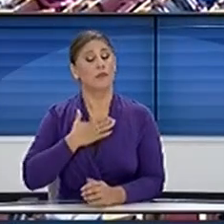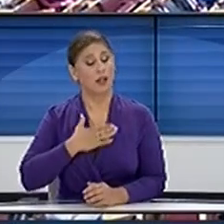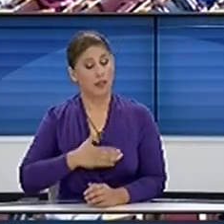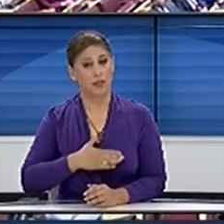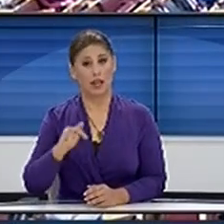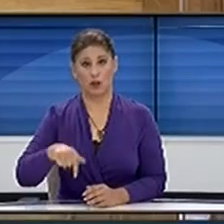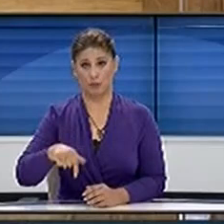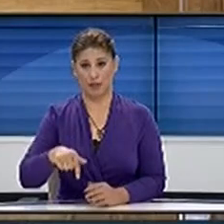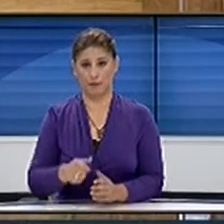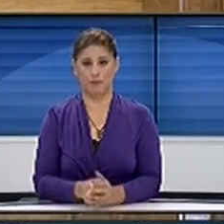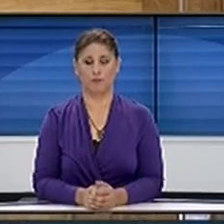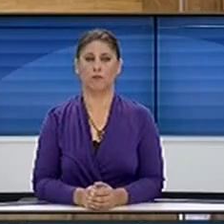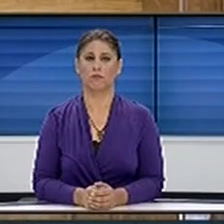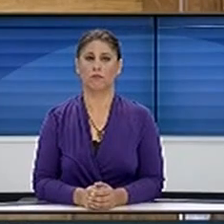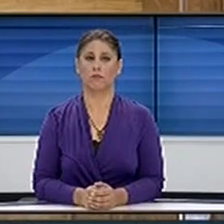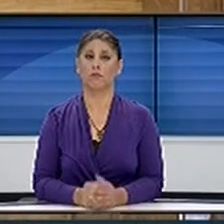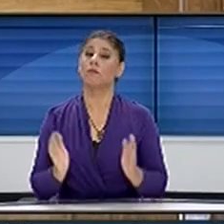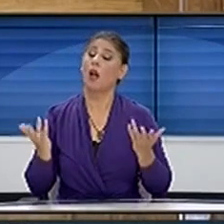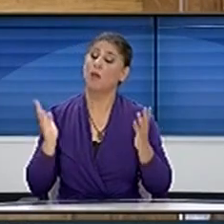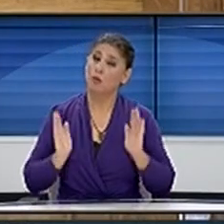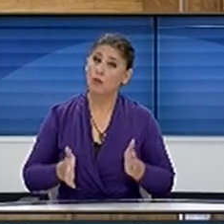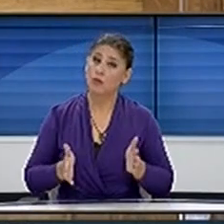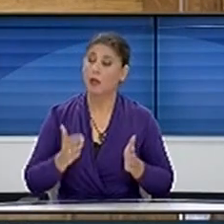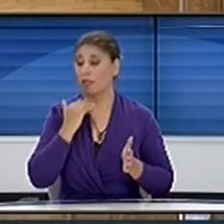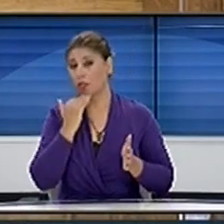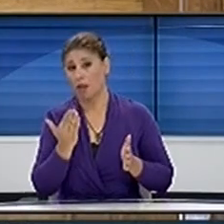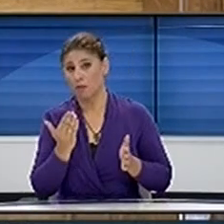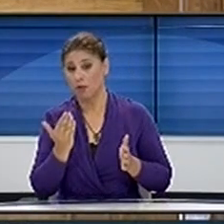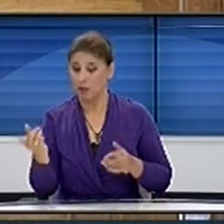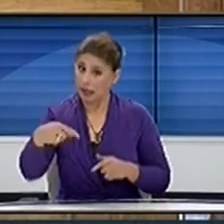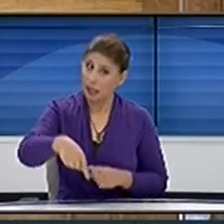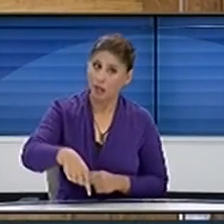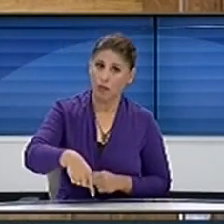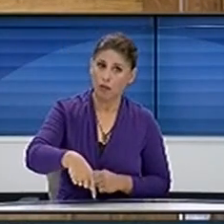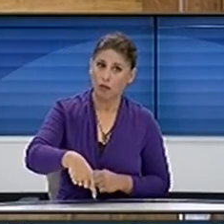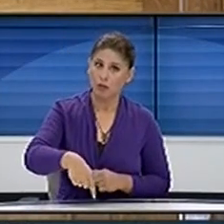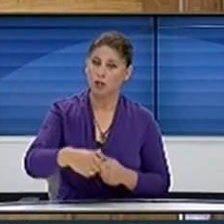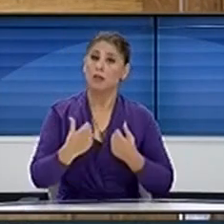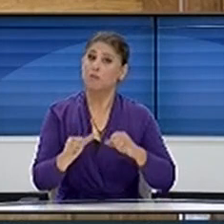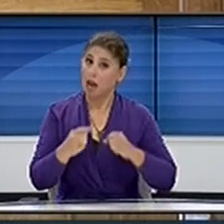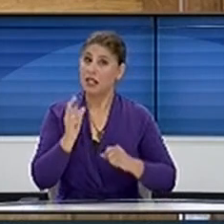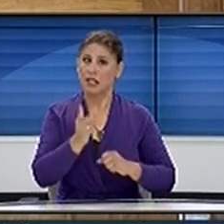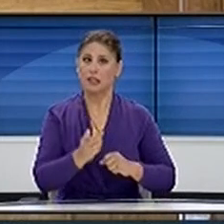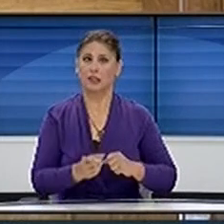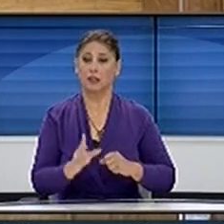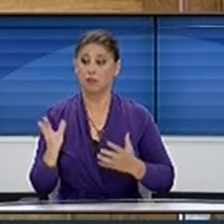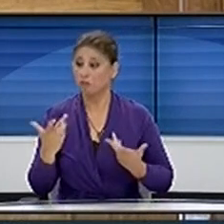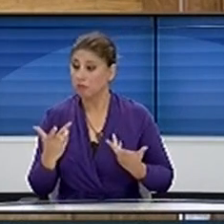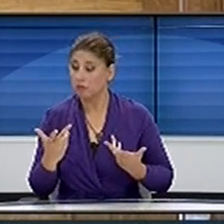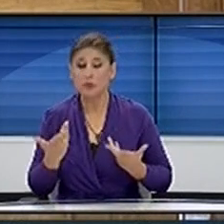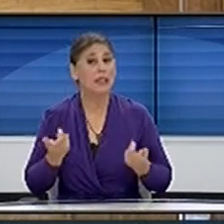θα ήθελα σήμερα, αν μπορούσε, δεν μπορεί προφανώς λόγω της ιδιότητας, να είναι εδώ. Να ασκήσει πράγματι κριτική στις παραλήψεις